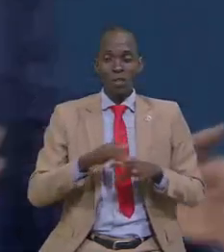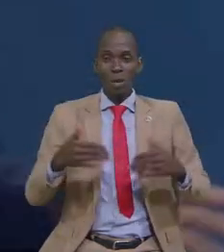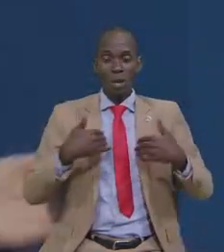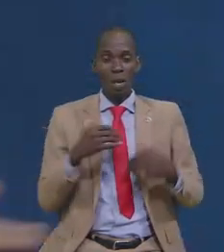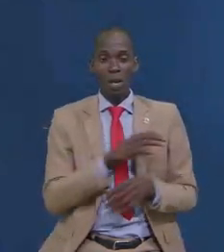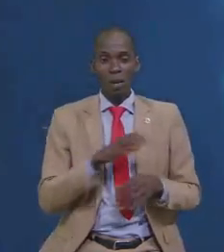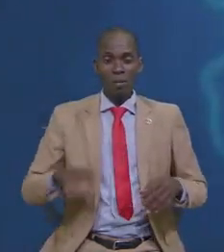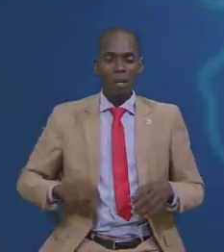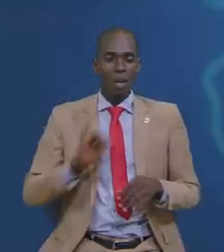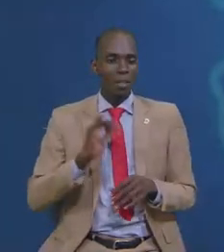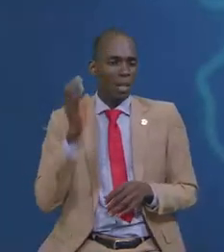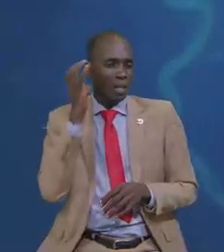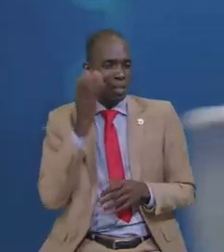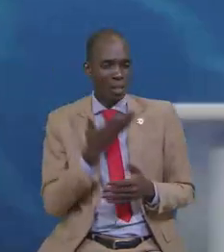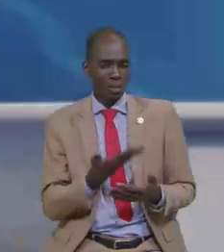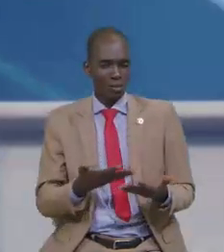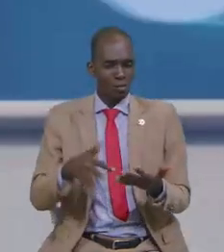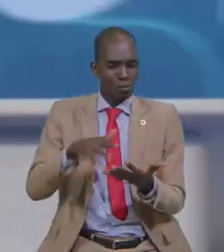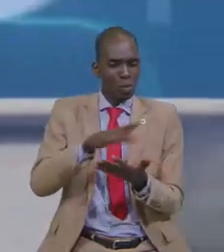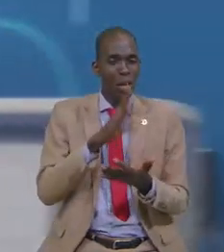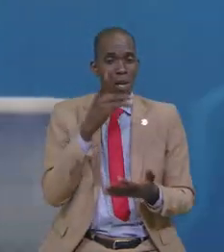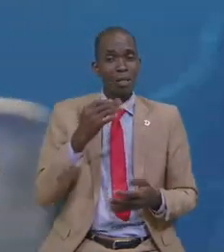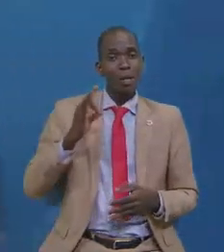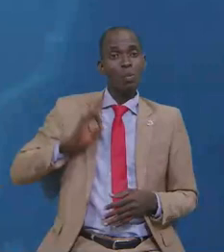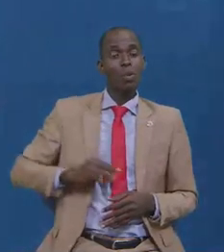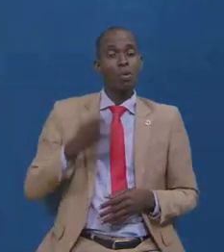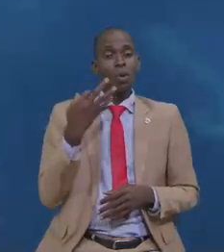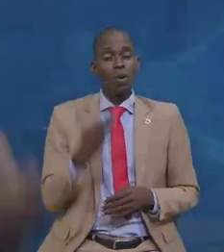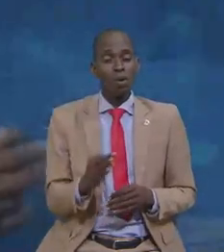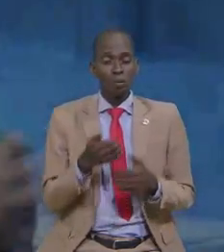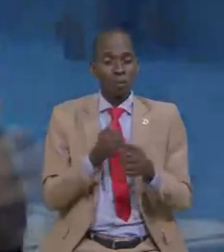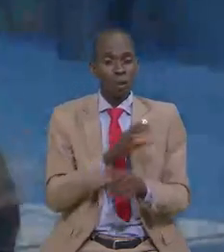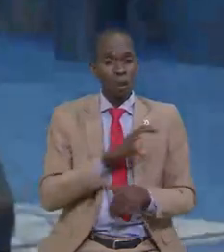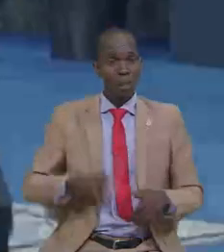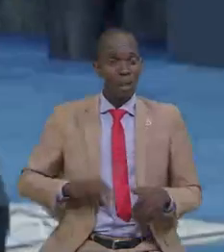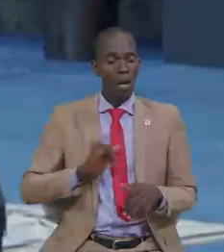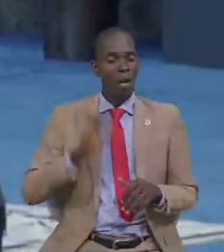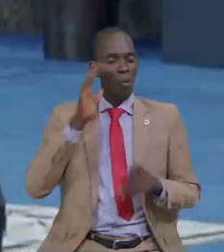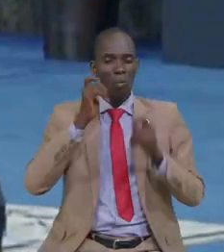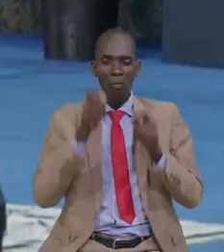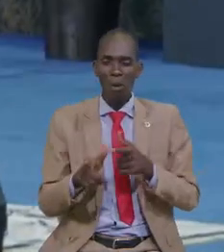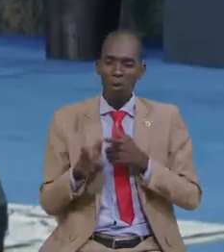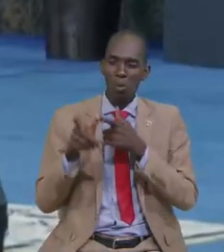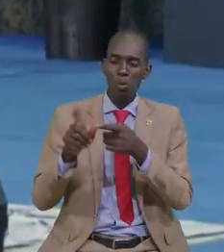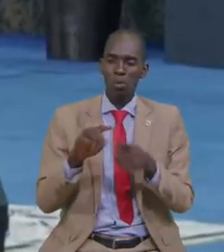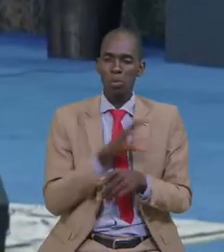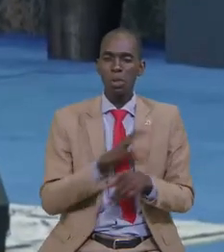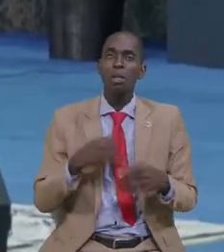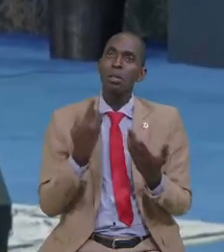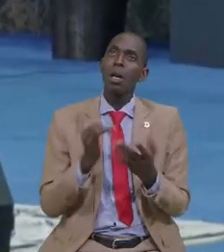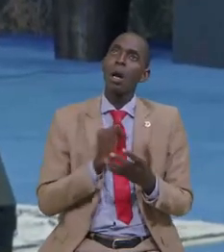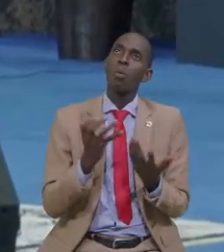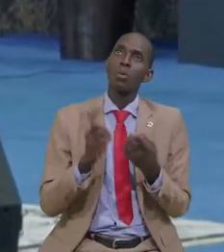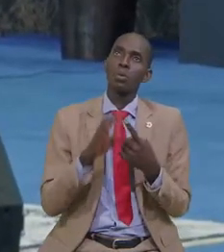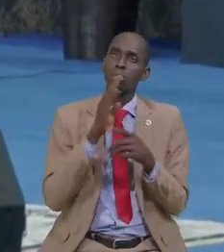Si je suis à votre place et je n'ai pas Christ, et voici les bénéfices d'avoir Christ, je vais courir vers Christ. Je vais